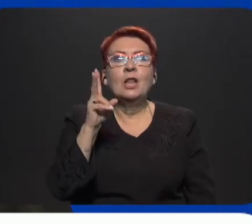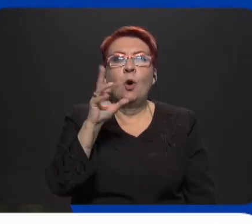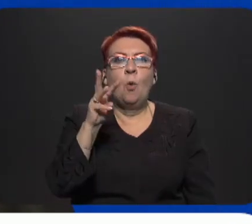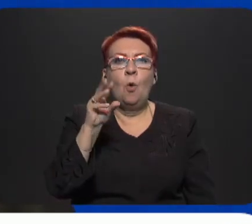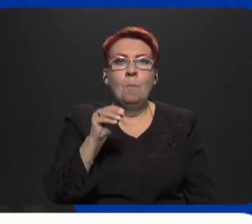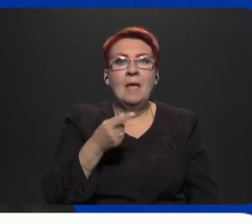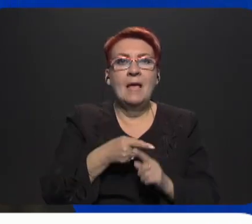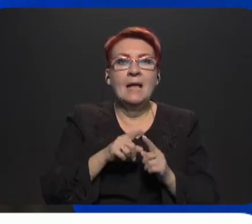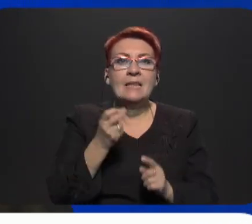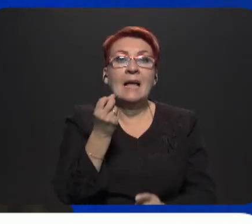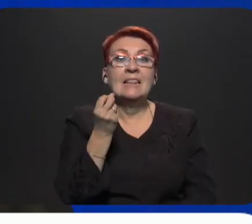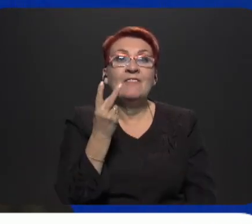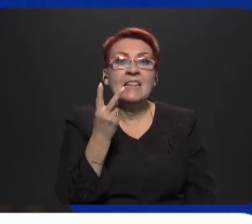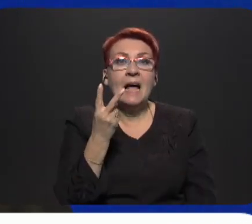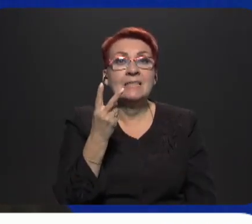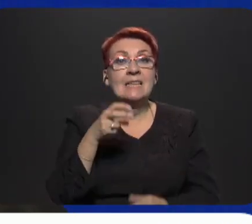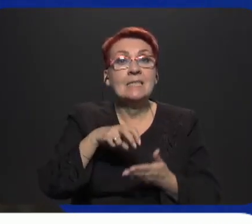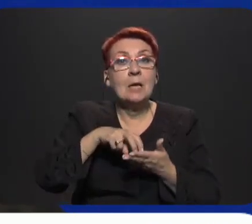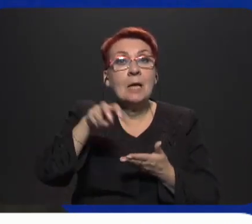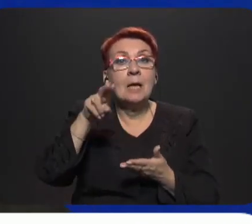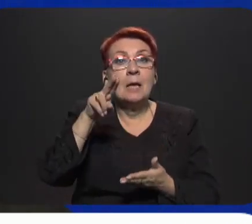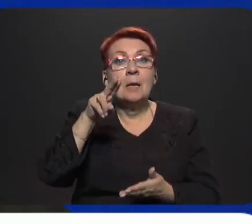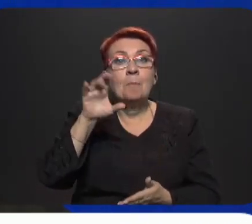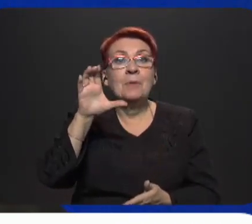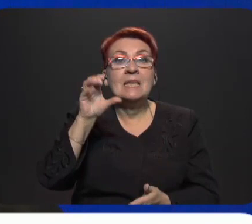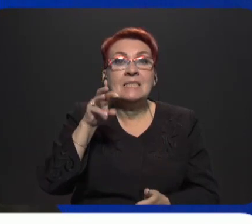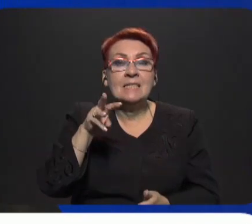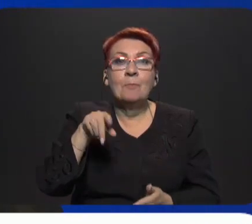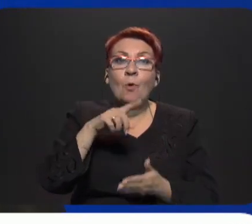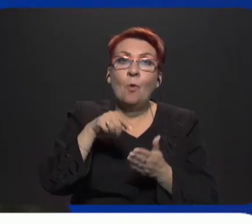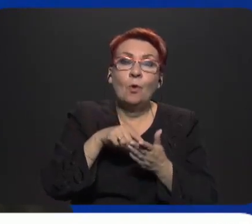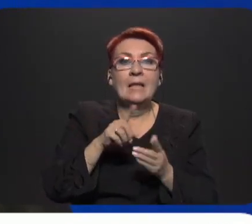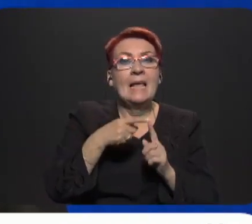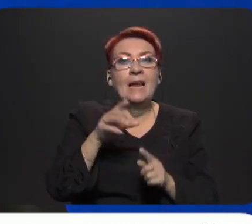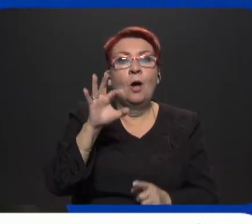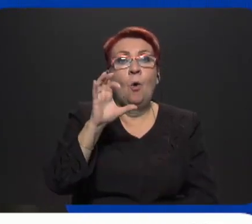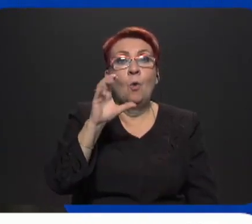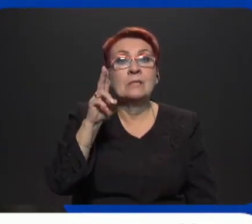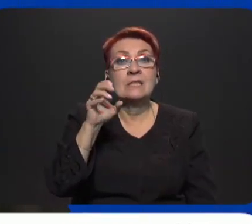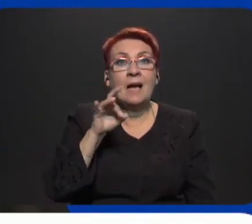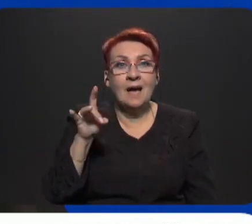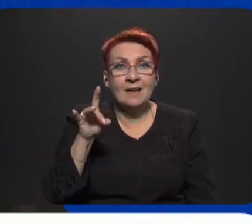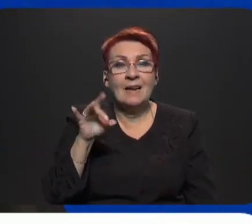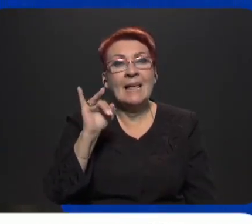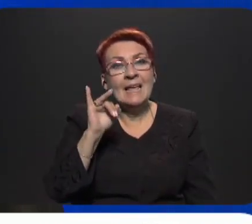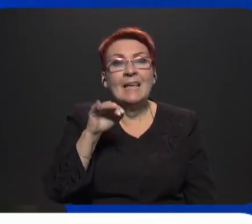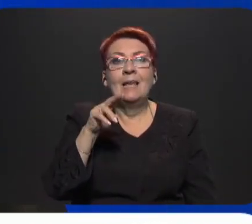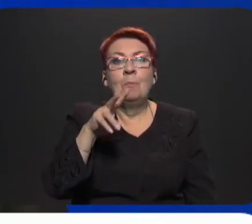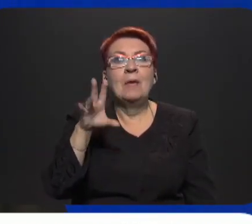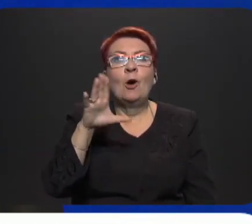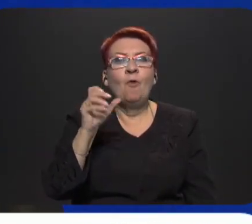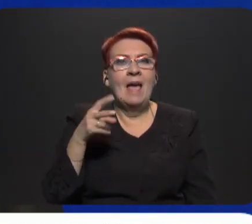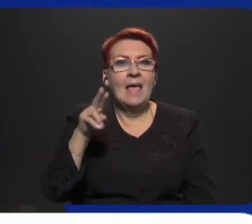Это «12 писем Богу» или «Оскар и розовая дама». Посмотрите, он, по-моему, есть в